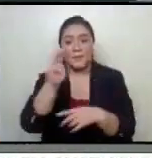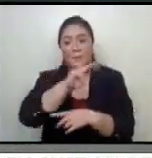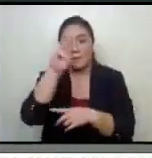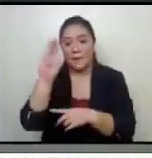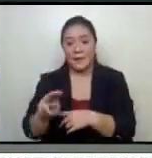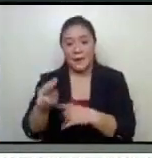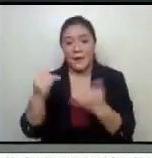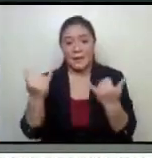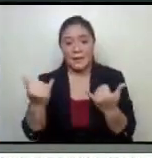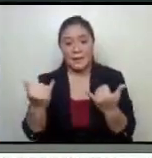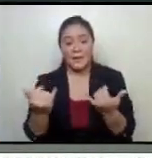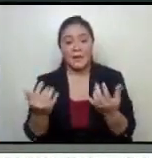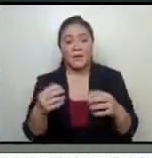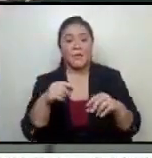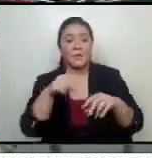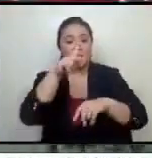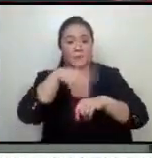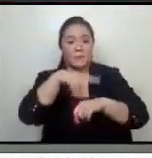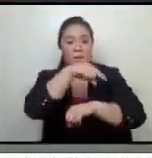ng Paranaque.